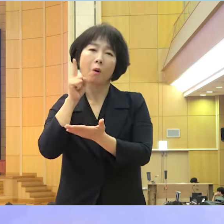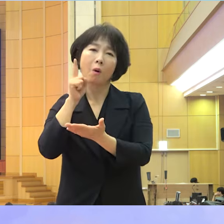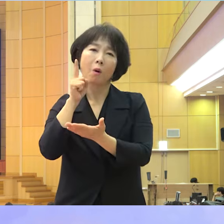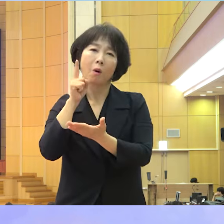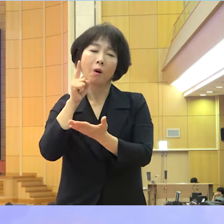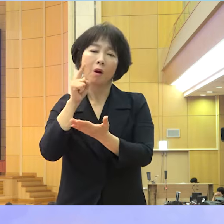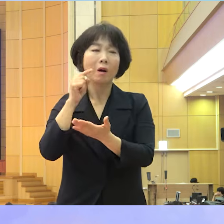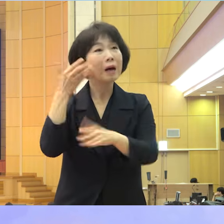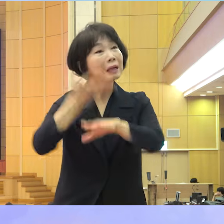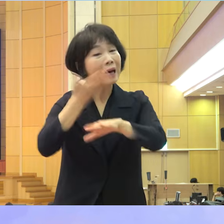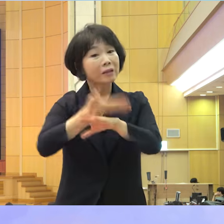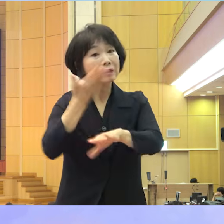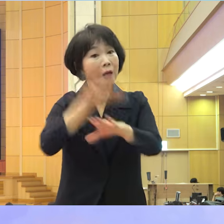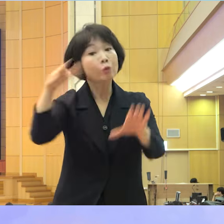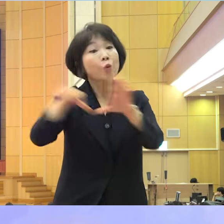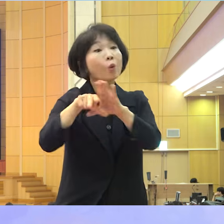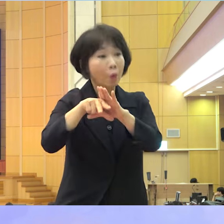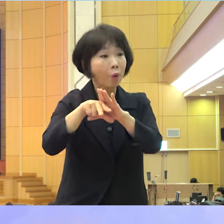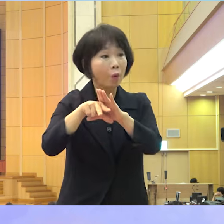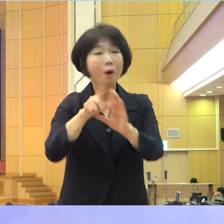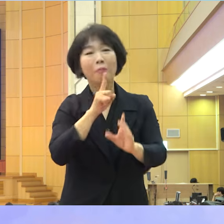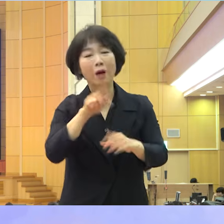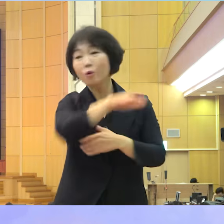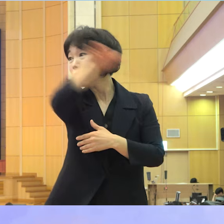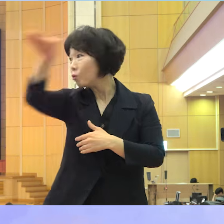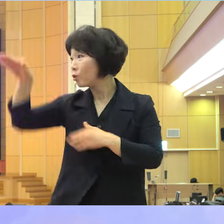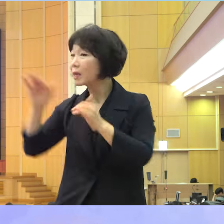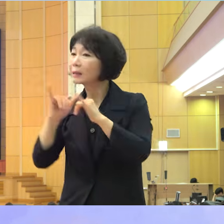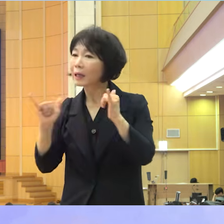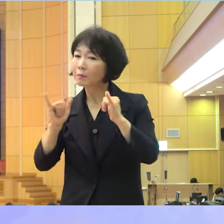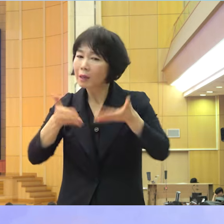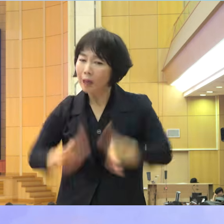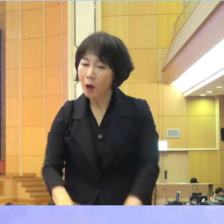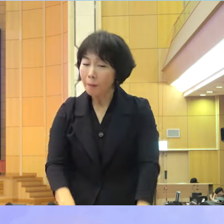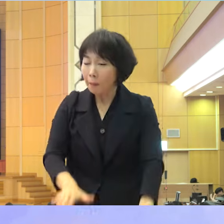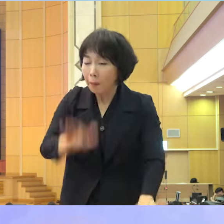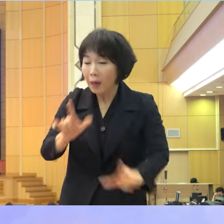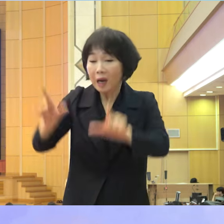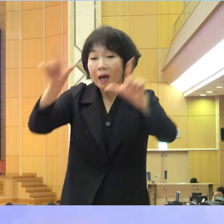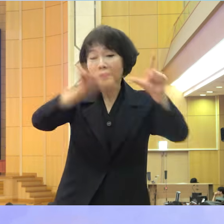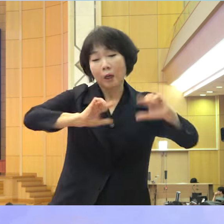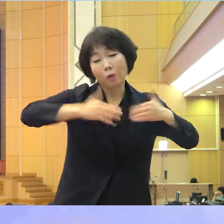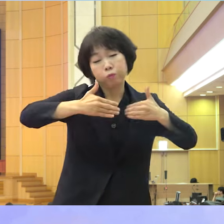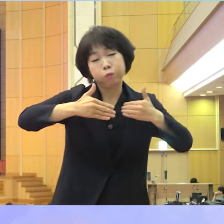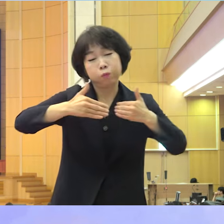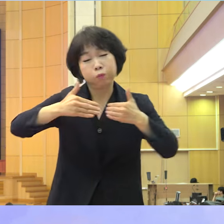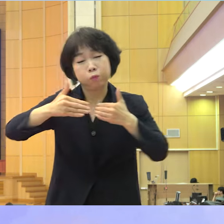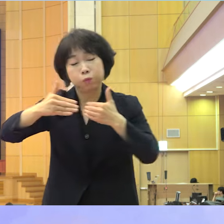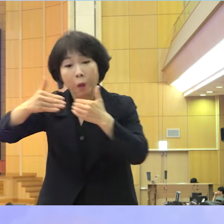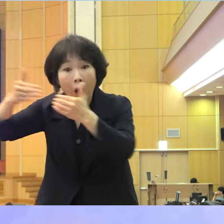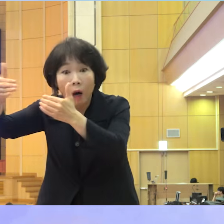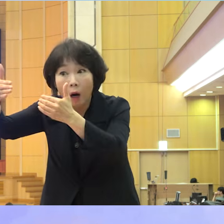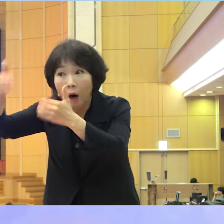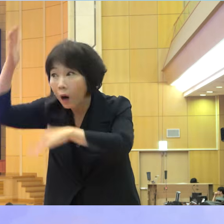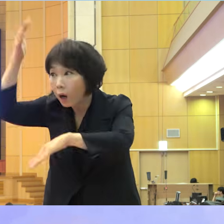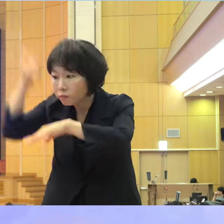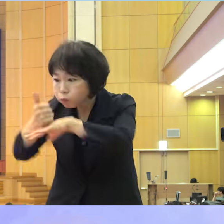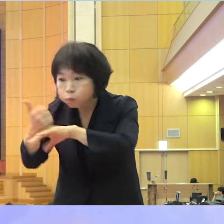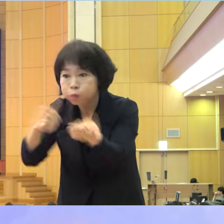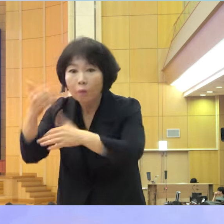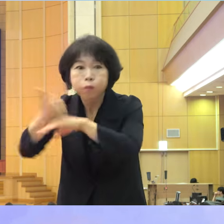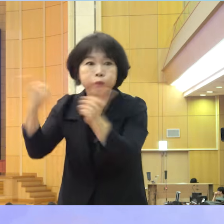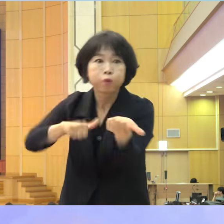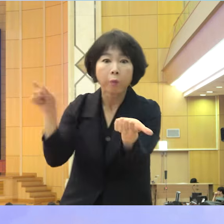어떤 종교에서는요, 우리 사람이 살다가 태어나 살다가 죽게